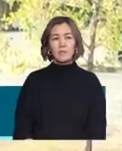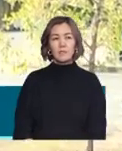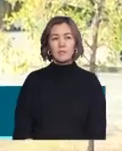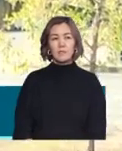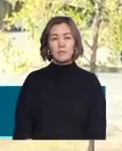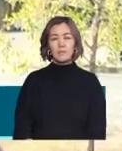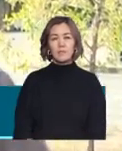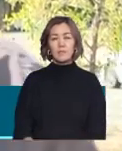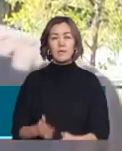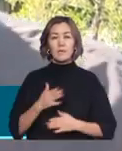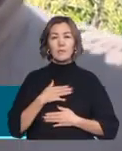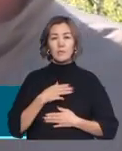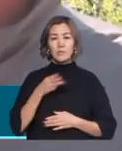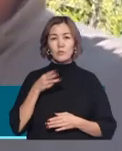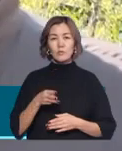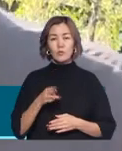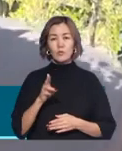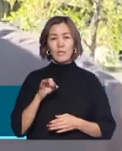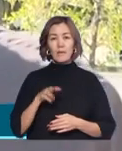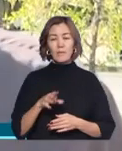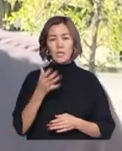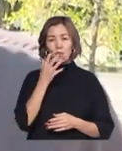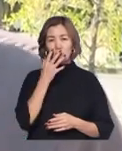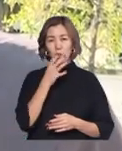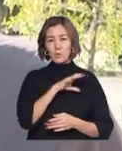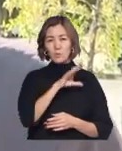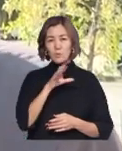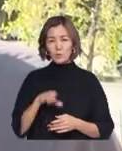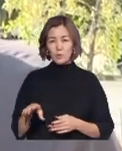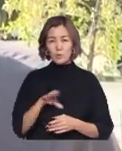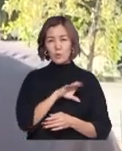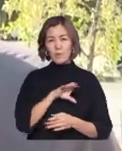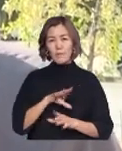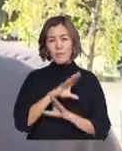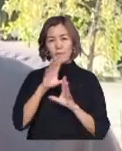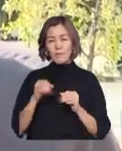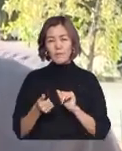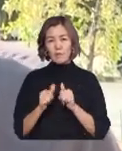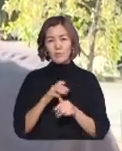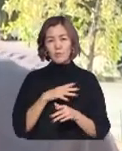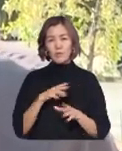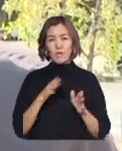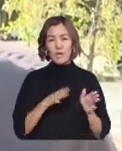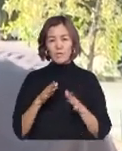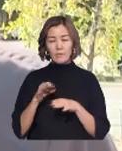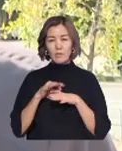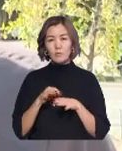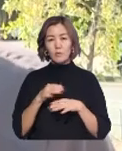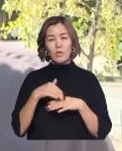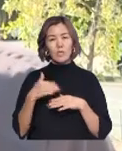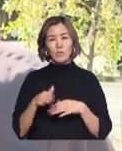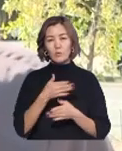3300 метров. Біз 3 шақырымнан астам жылу жүйесін ауыстырдық, қазір абаттандыру жұмыстарын жүргізіп жатырмыз. Кестеден кешігу